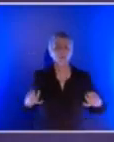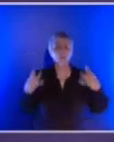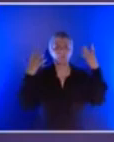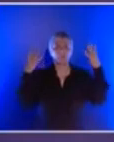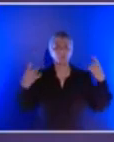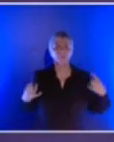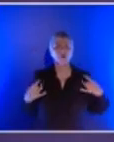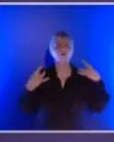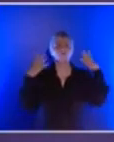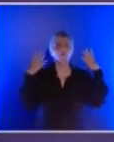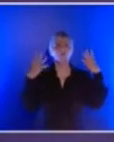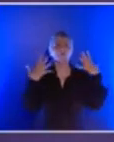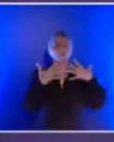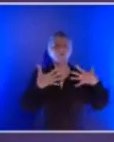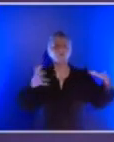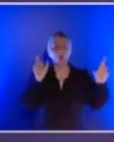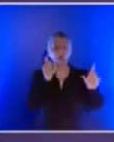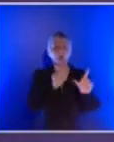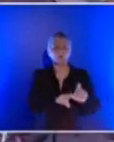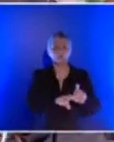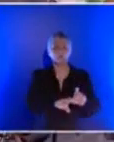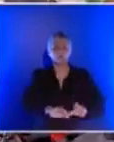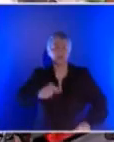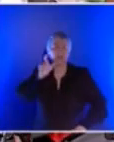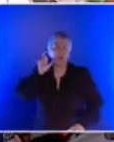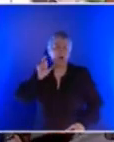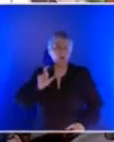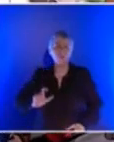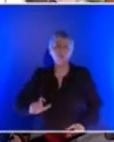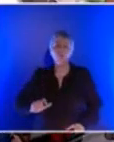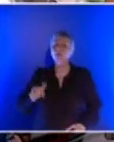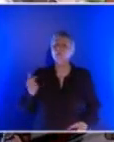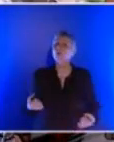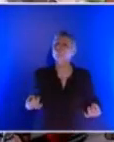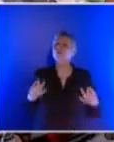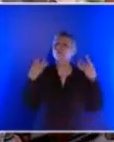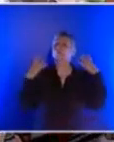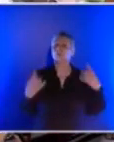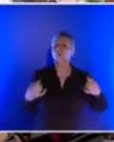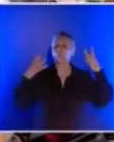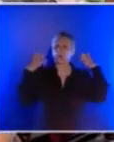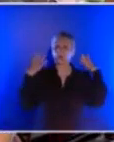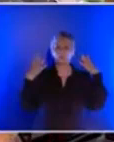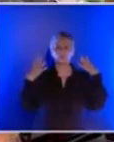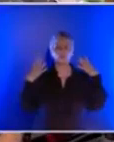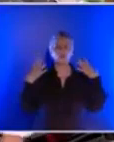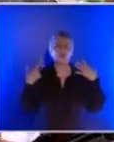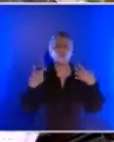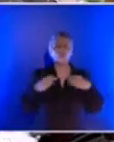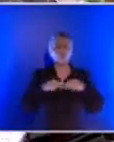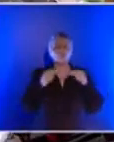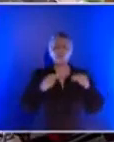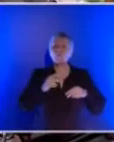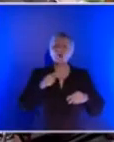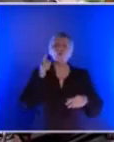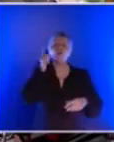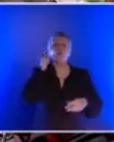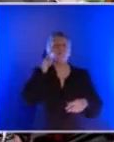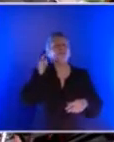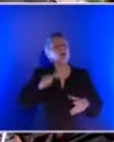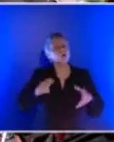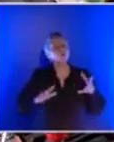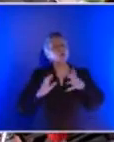πλουσίων, των πολύ πλουσίων, στην ιδέα ότι έτσι θα έρθει η ανάπτυξη. Οι κοινωνικές ανισότητες